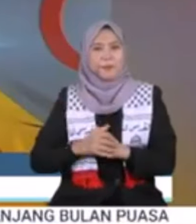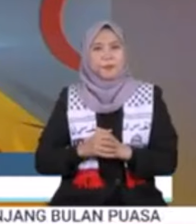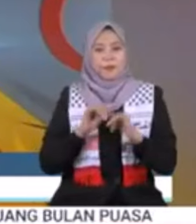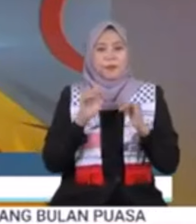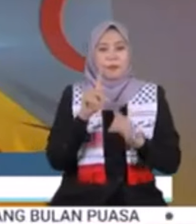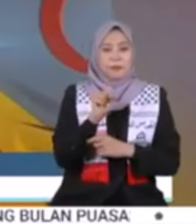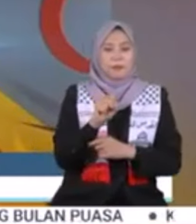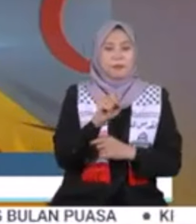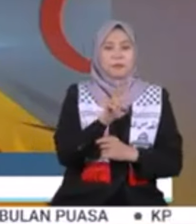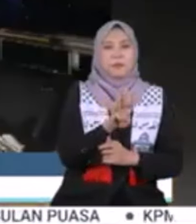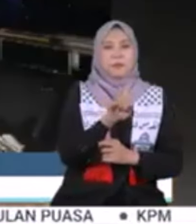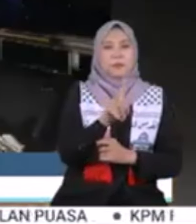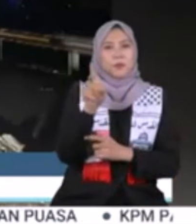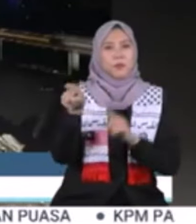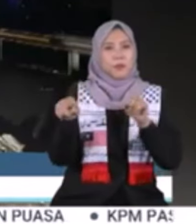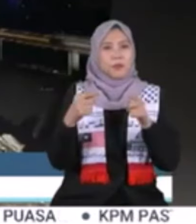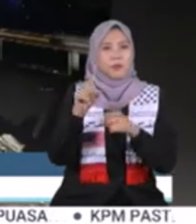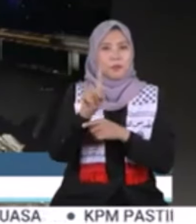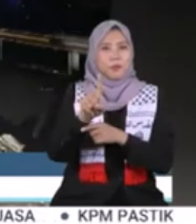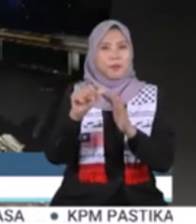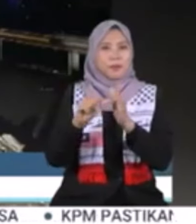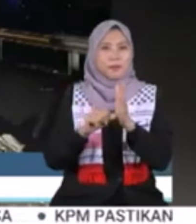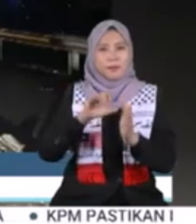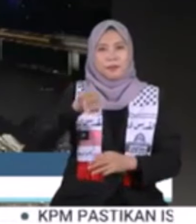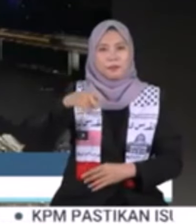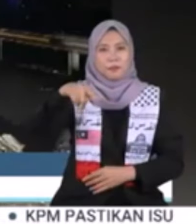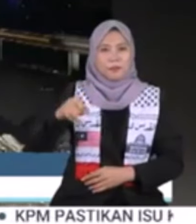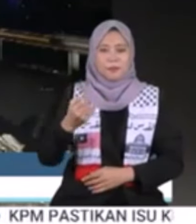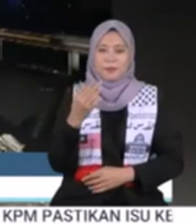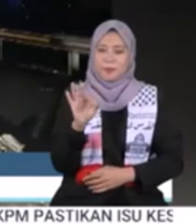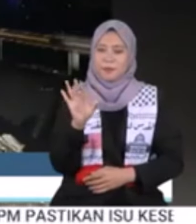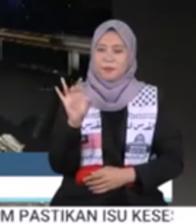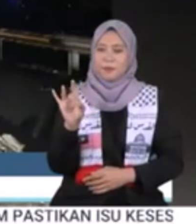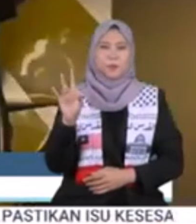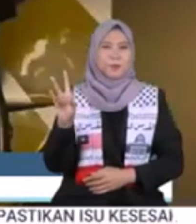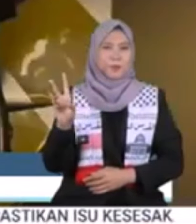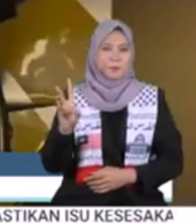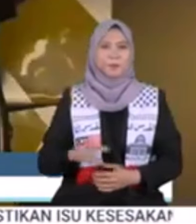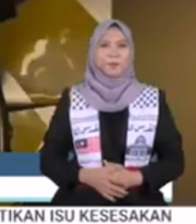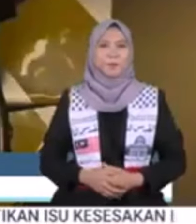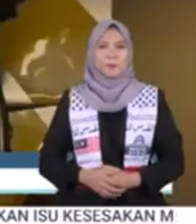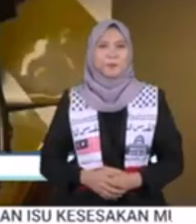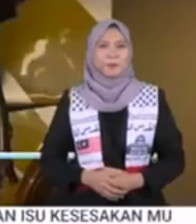disiasat di bawah Seksyen 41-1 Akta Pengangkutan Jalan 1987.